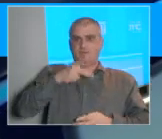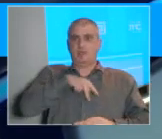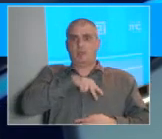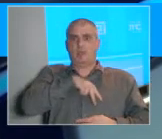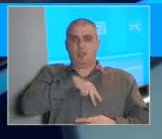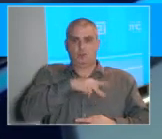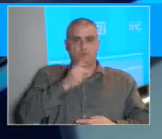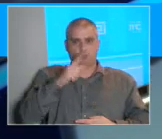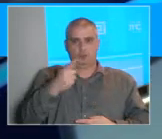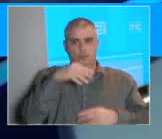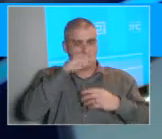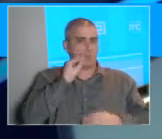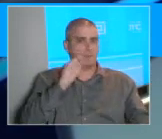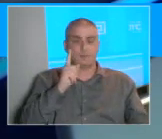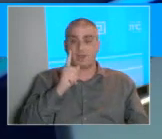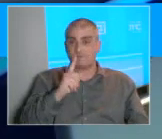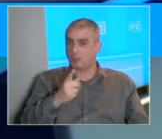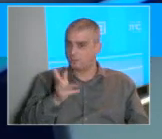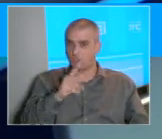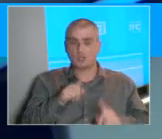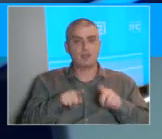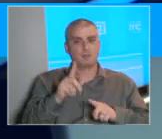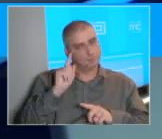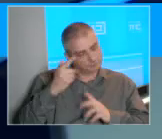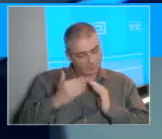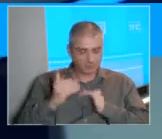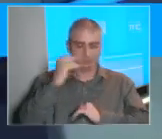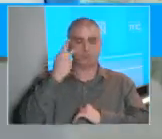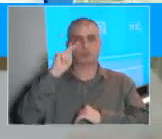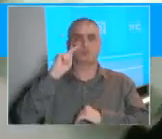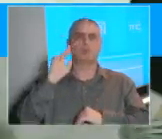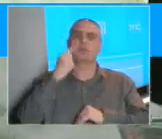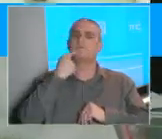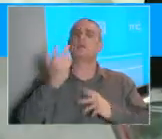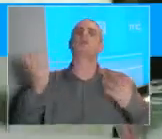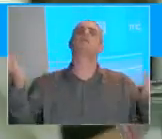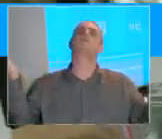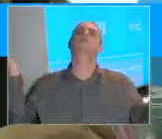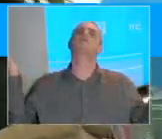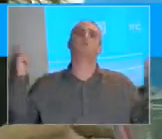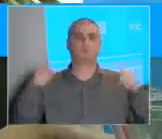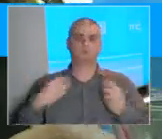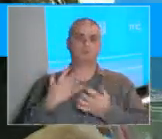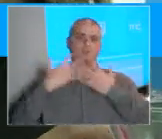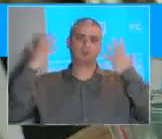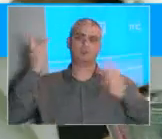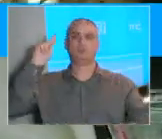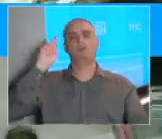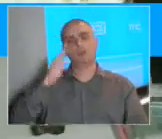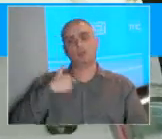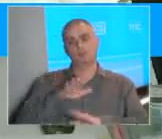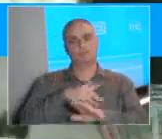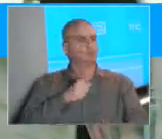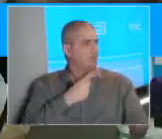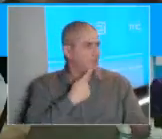האחריות שיש על אמיר פרץ, אבל אני חושבת שיש רגעים שצריך להתעלות מעל הכל, ולהגיד, וואו, יש כאן דבר גדול יותר, כך אני